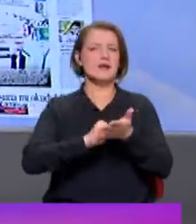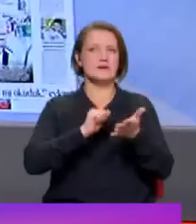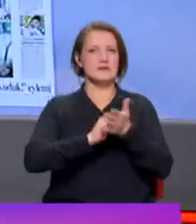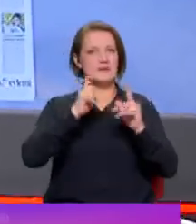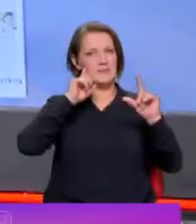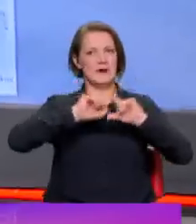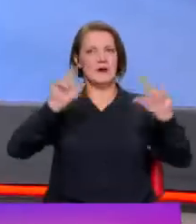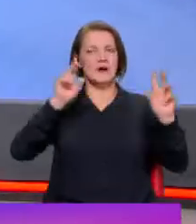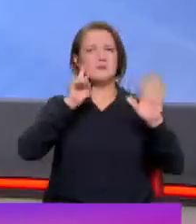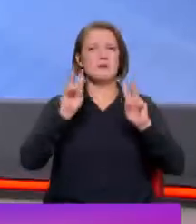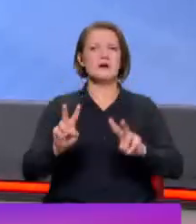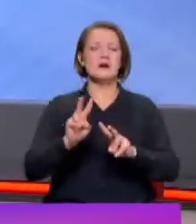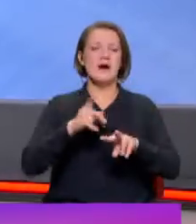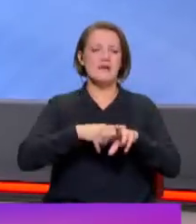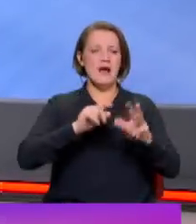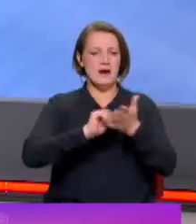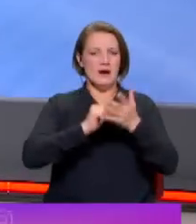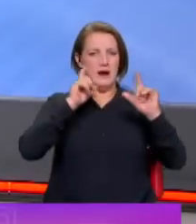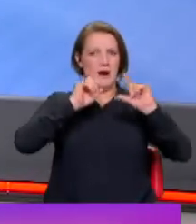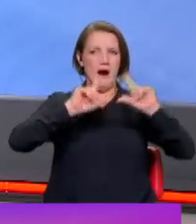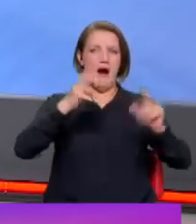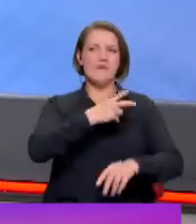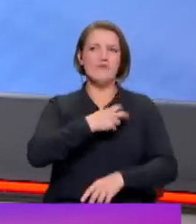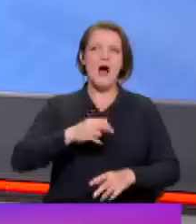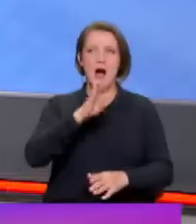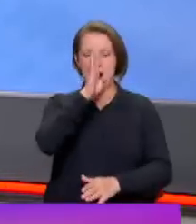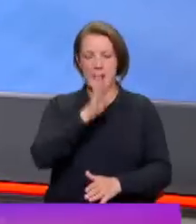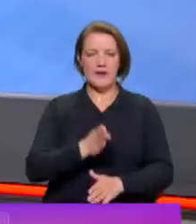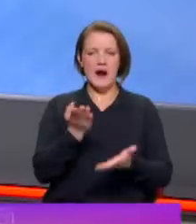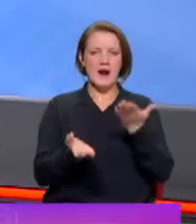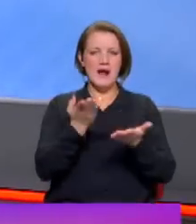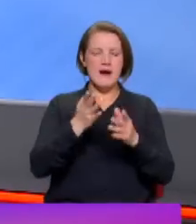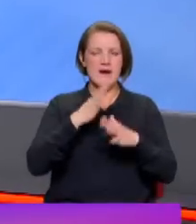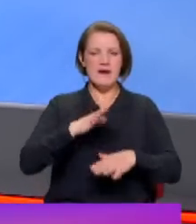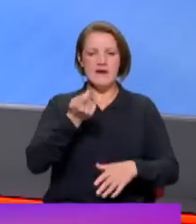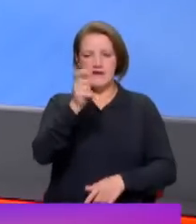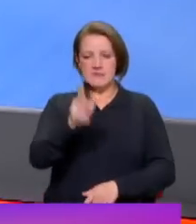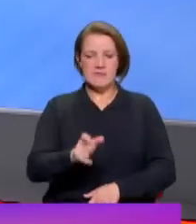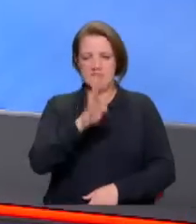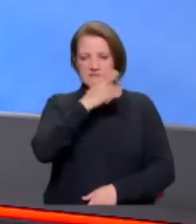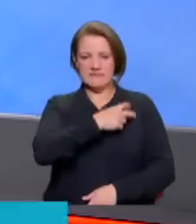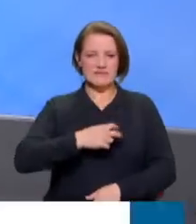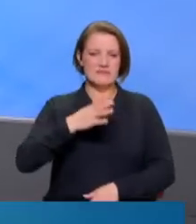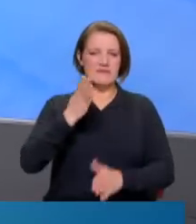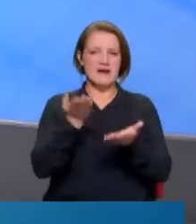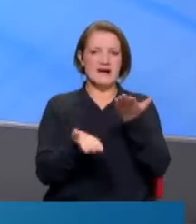Tomakin Evrensel gazetesinin manşeti vergide Adalet talep ediyor işçi vergide Adalet istedi diyor